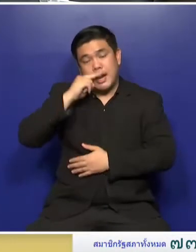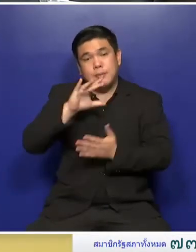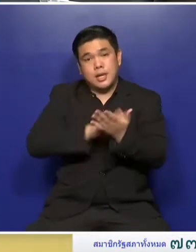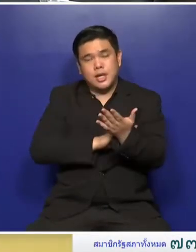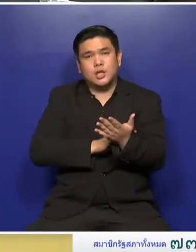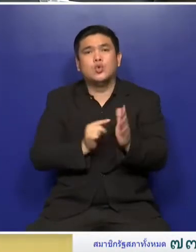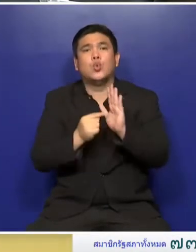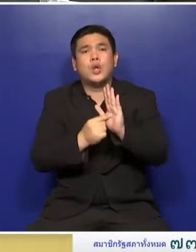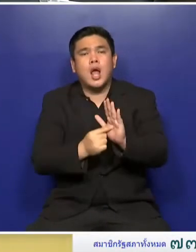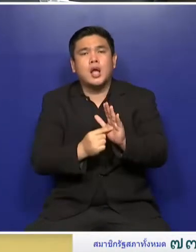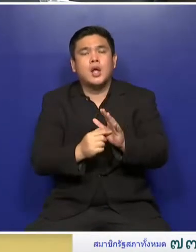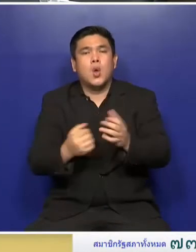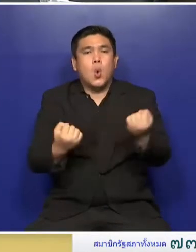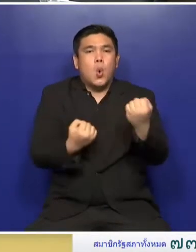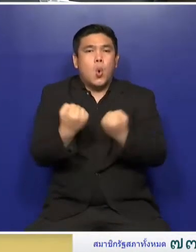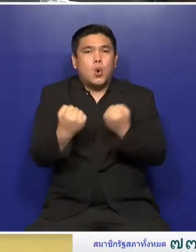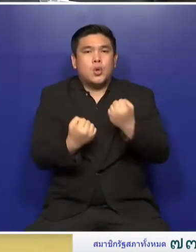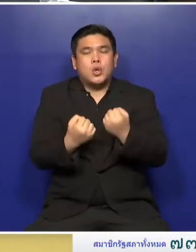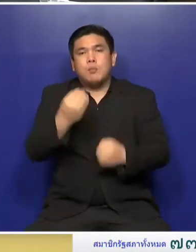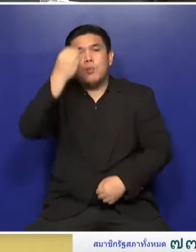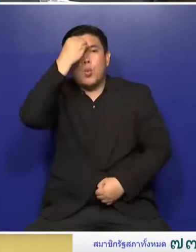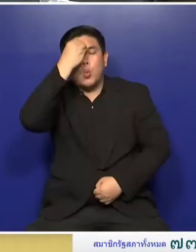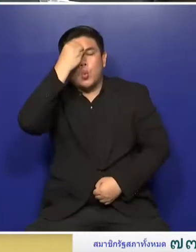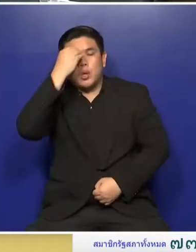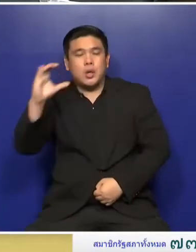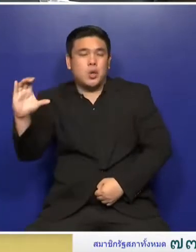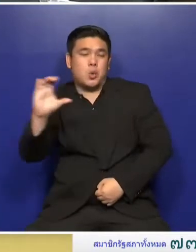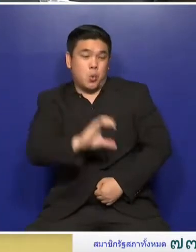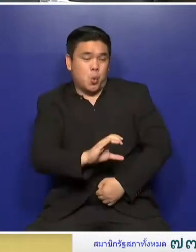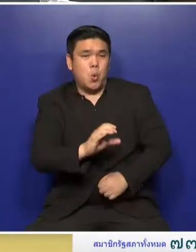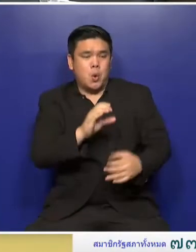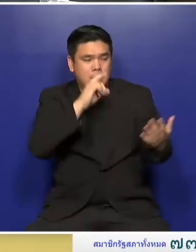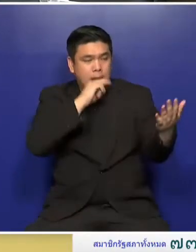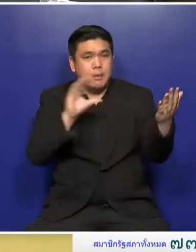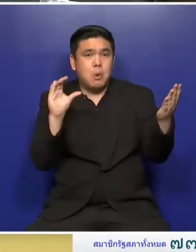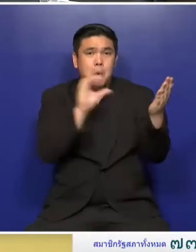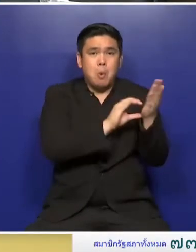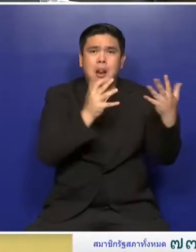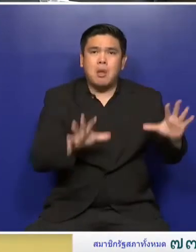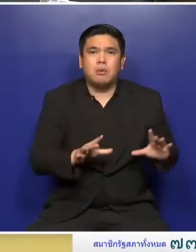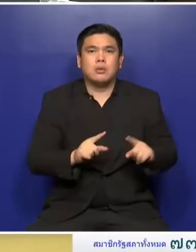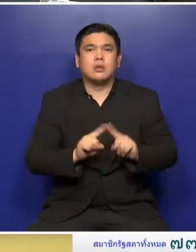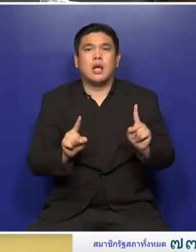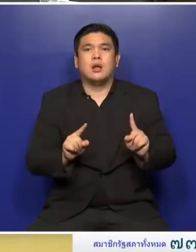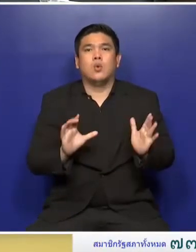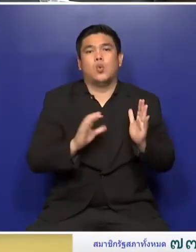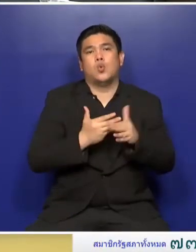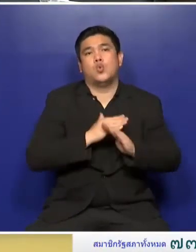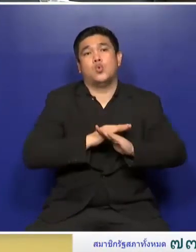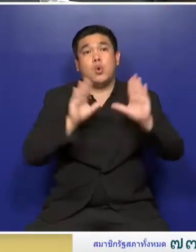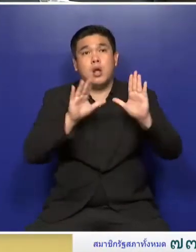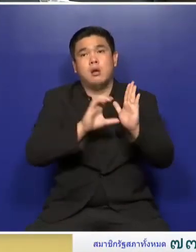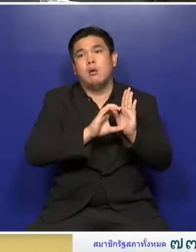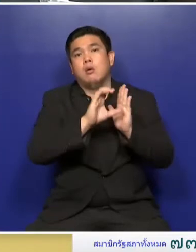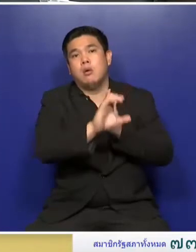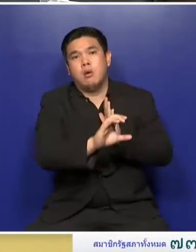องญี่ปุ่นเขาก็จะหนีไปหมดข้าง esfuerเพระว่า fta we Incsuถ้เขไปลงทนใประเทศ